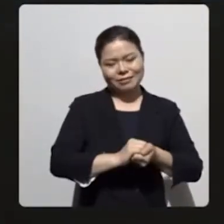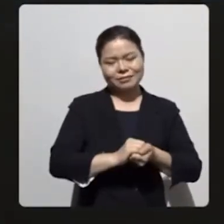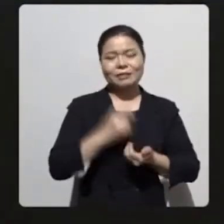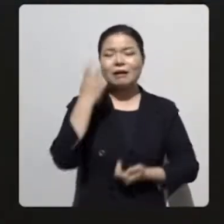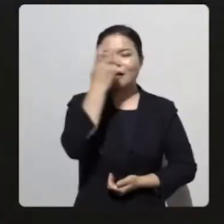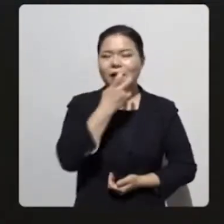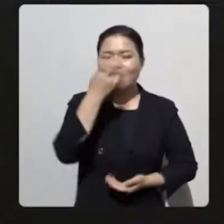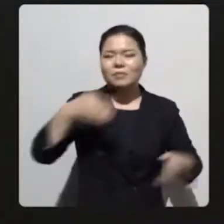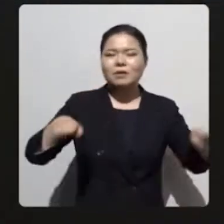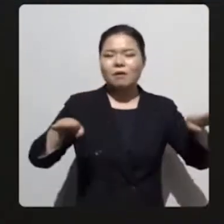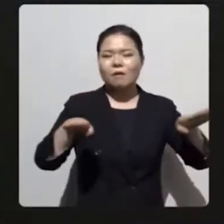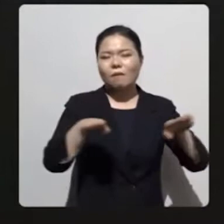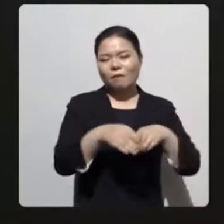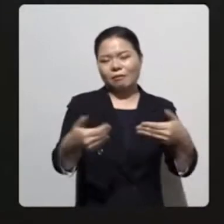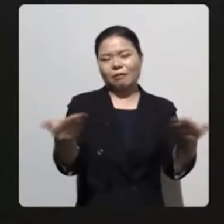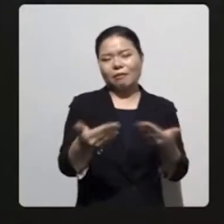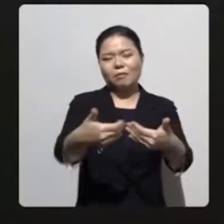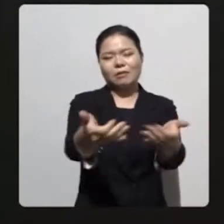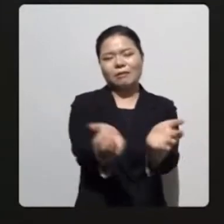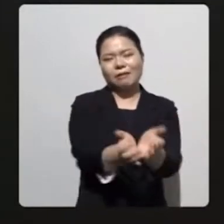영역의 한계였습니다.